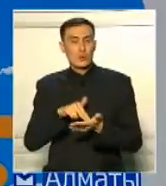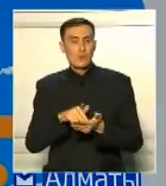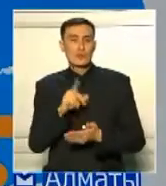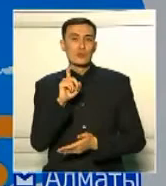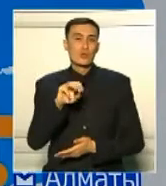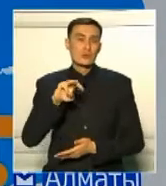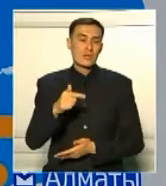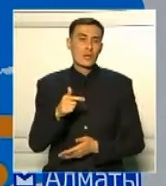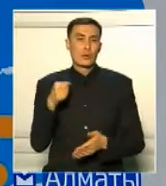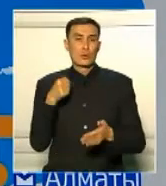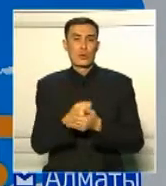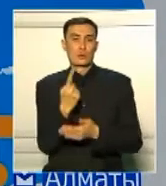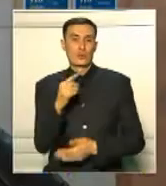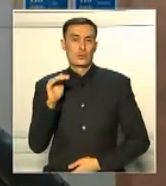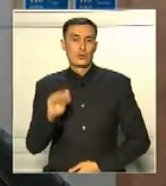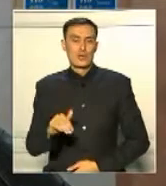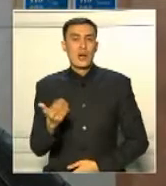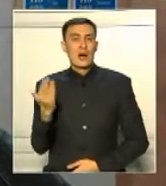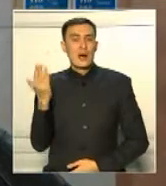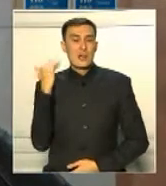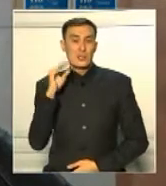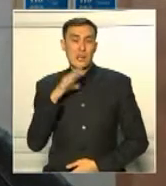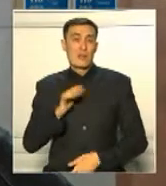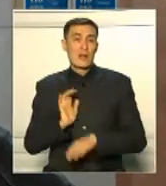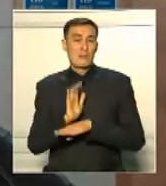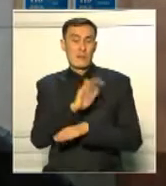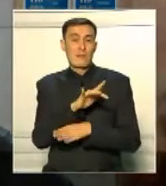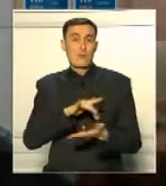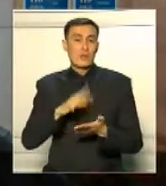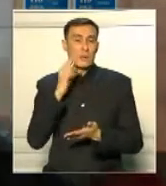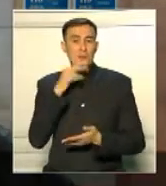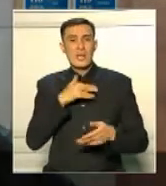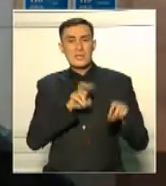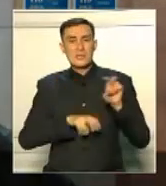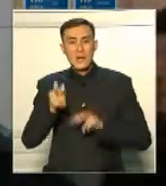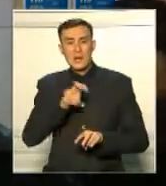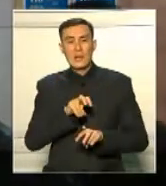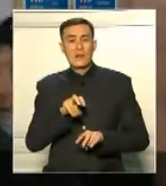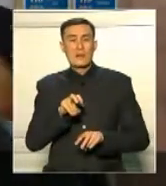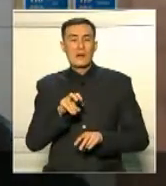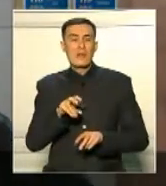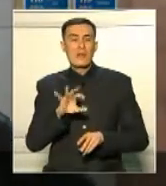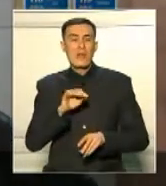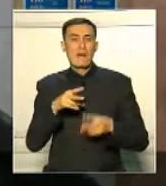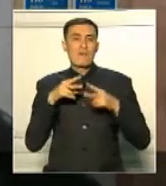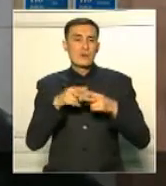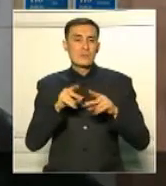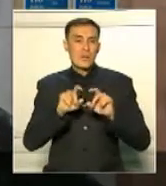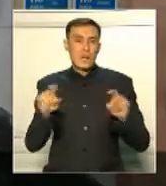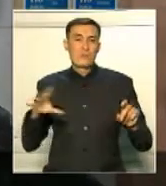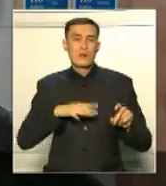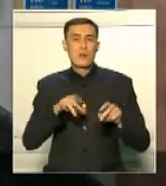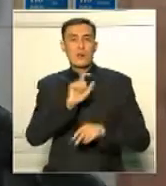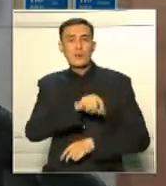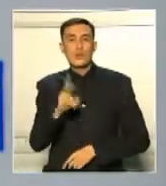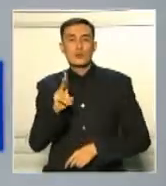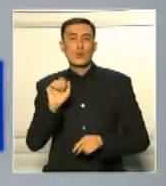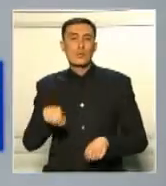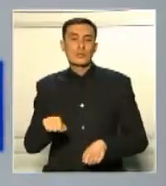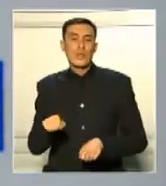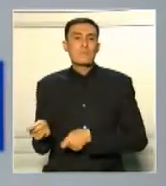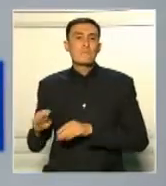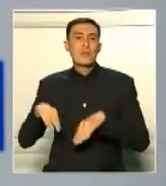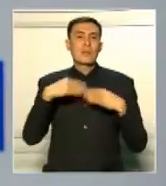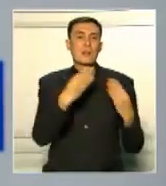100 тенге до 1000. Раньше я, когда отправлял в Алмату, я искал, там, ходил по вокзалам, искал людей, кто может принять